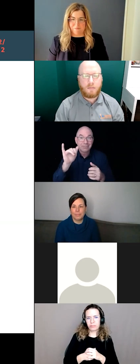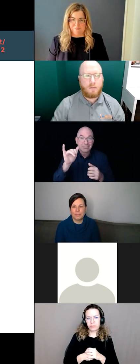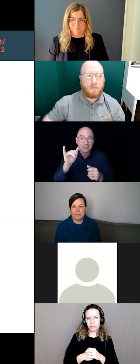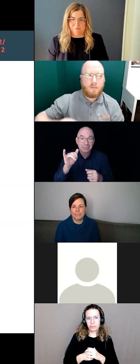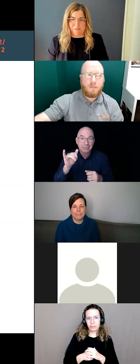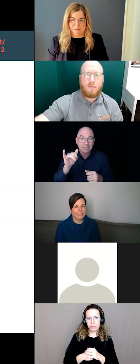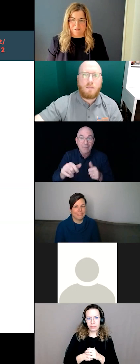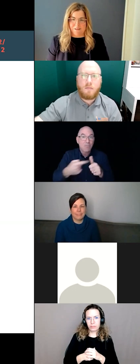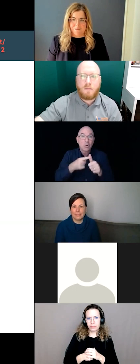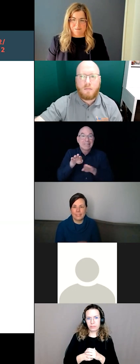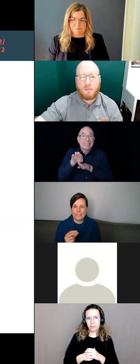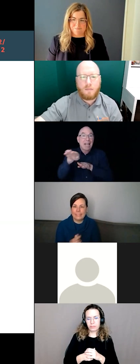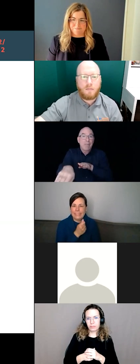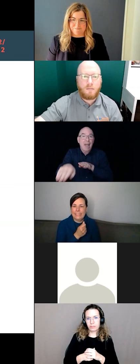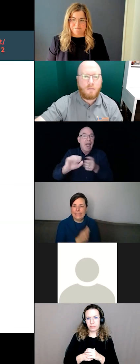les premières